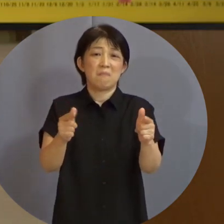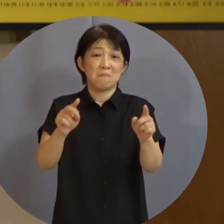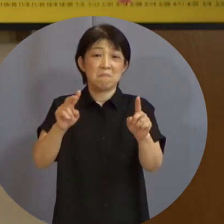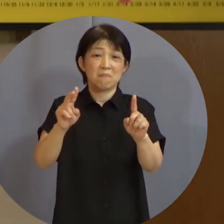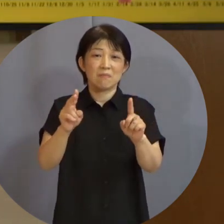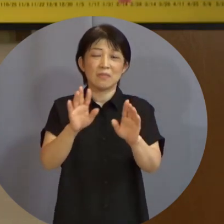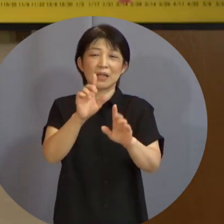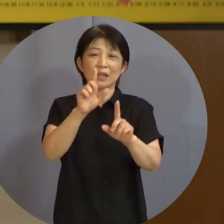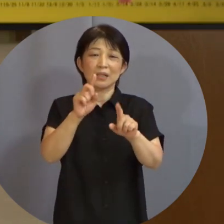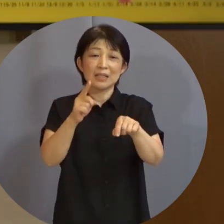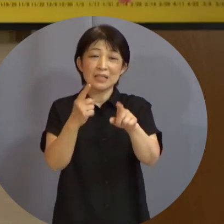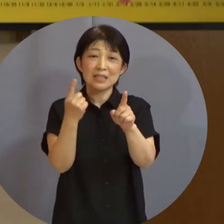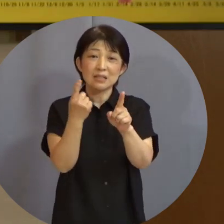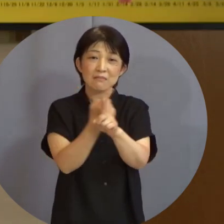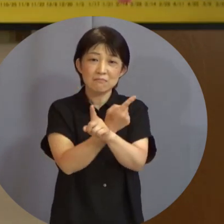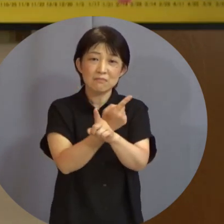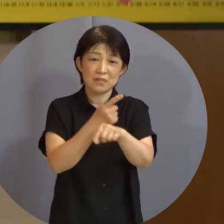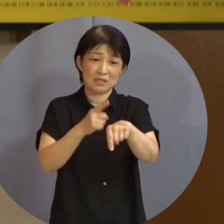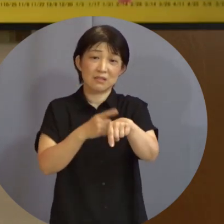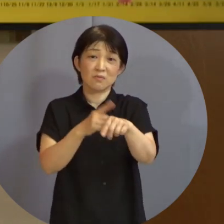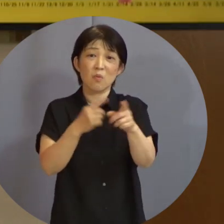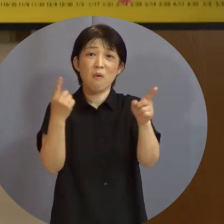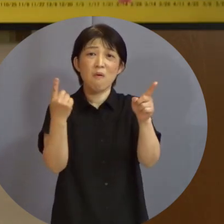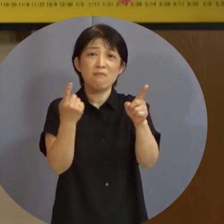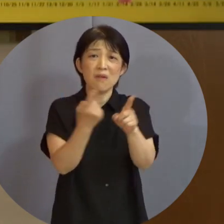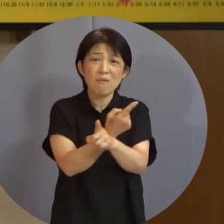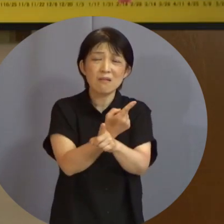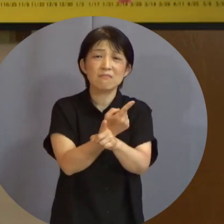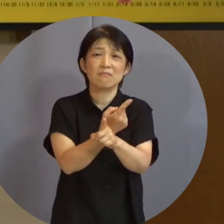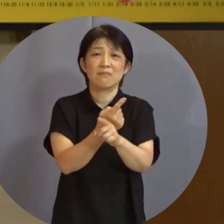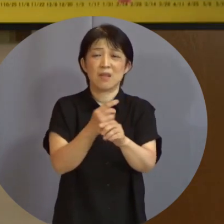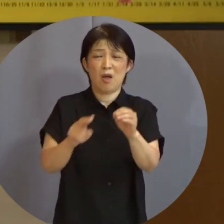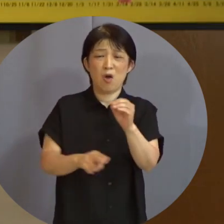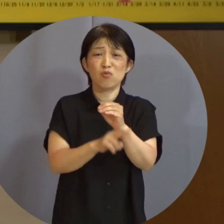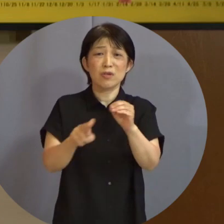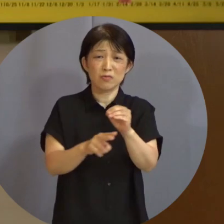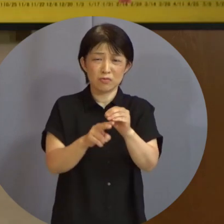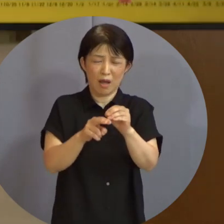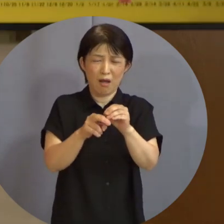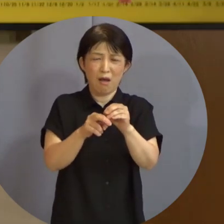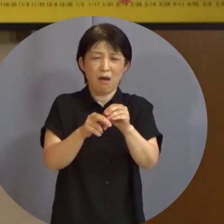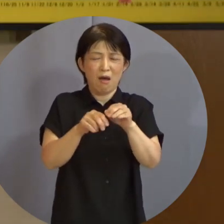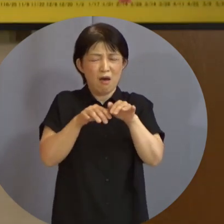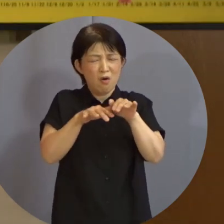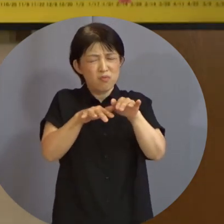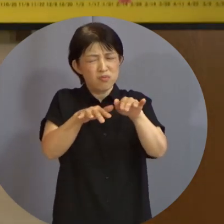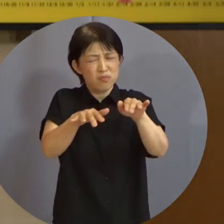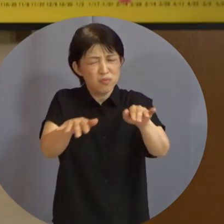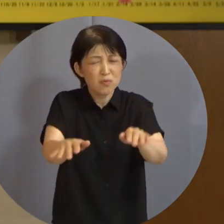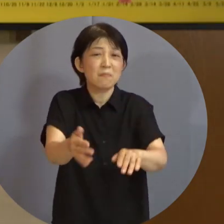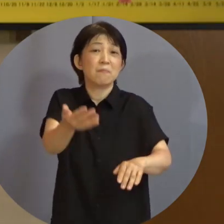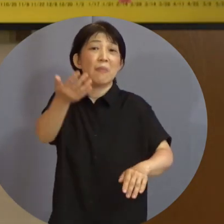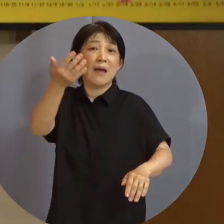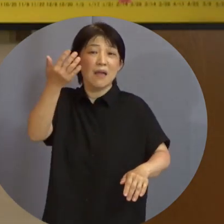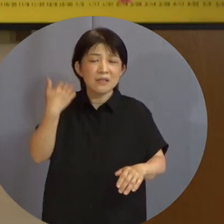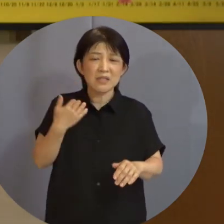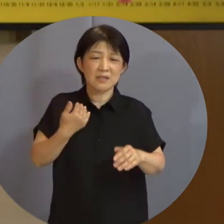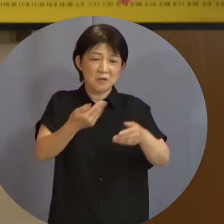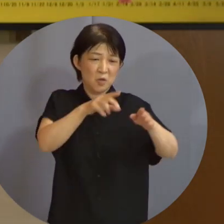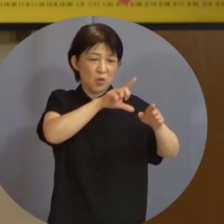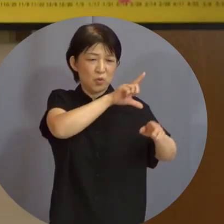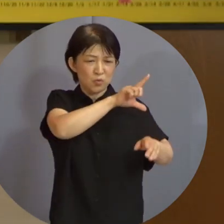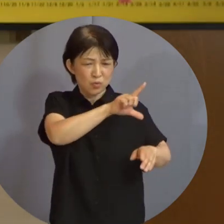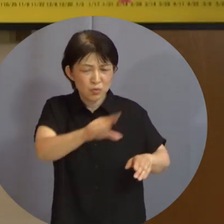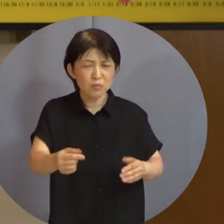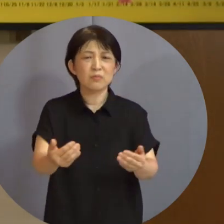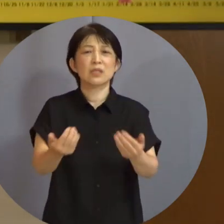イギリス型の変異株がこんなに猛威を振るうようになる前に抑え込まなければなりません。うつさない、